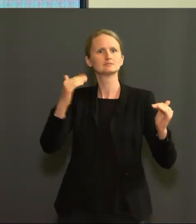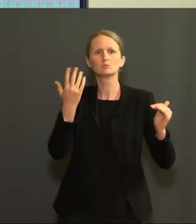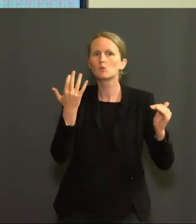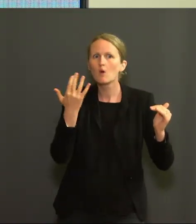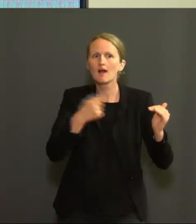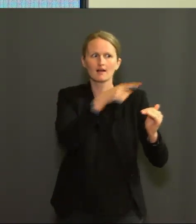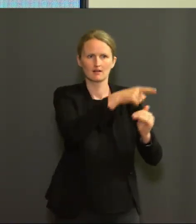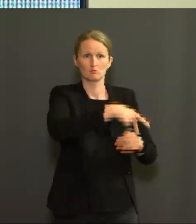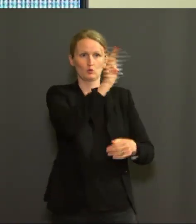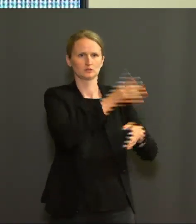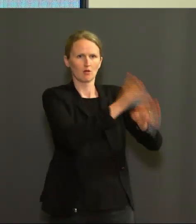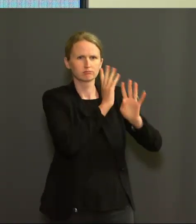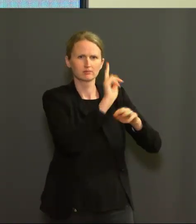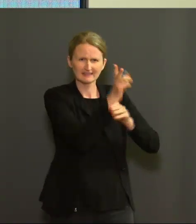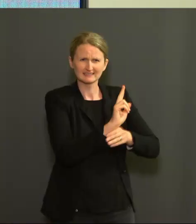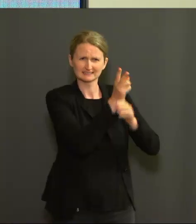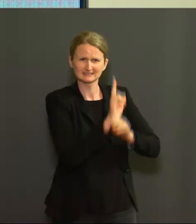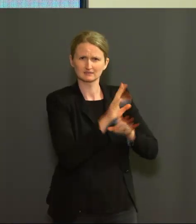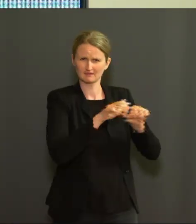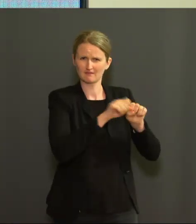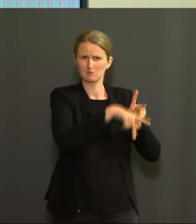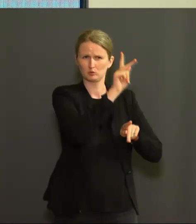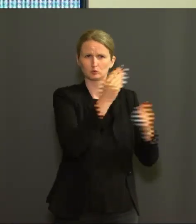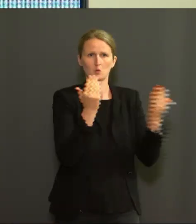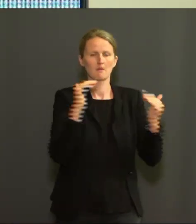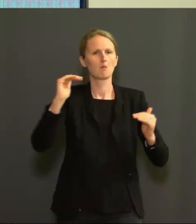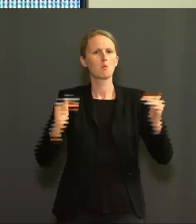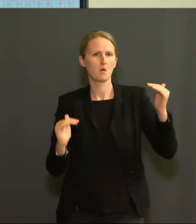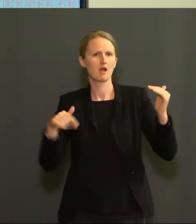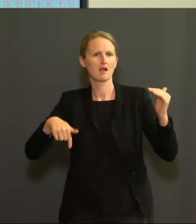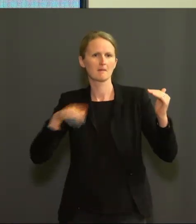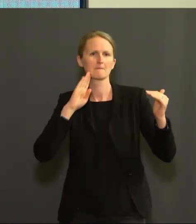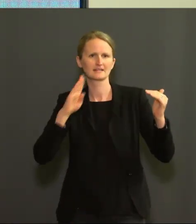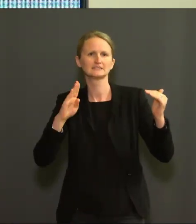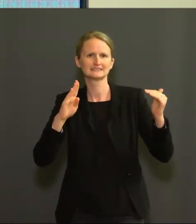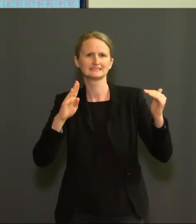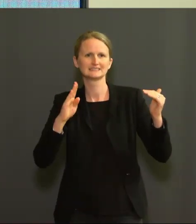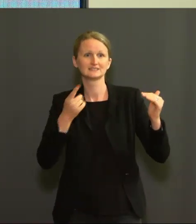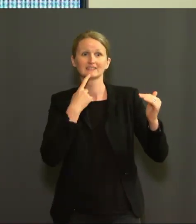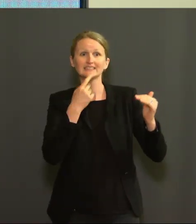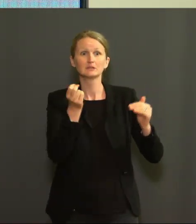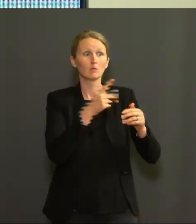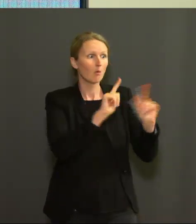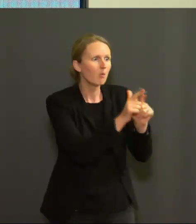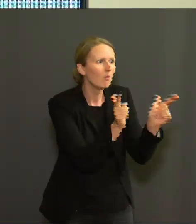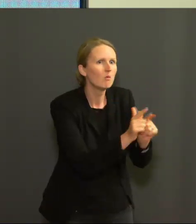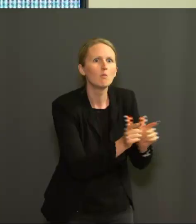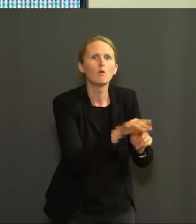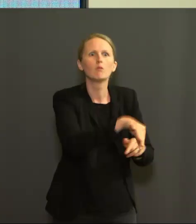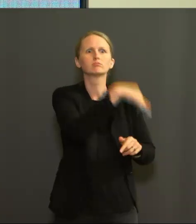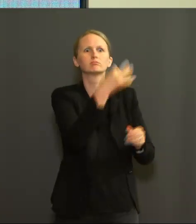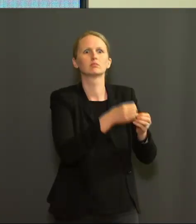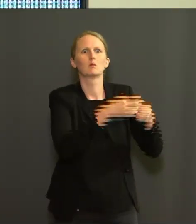teste chez nous. Et donc, on a effectivement ainsi un rapport différent de contamination, mais probablement aussi parce que plus de personnes